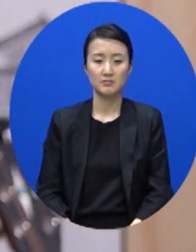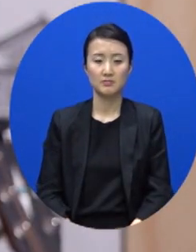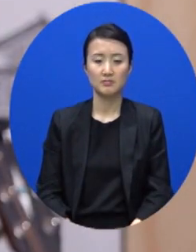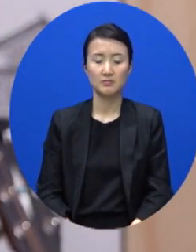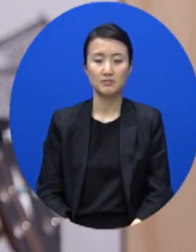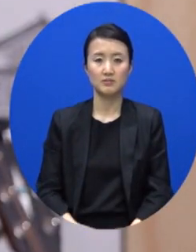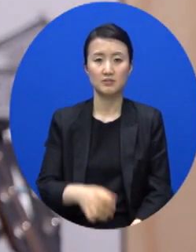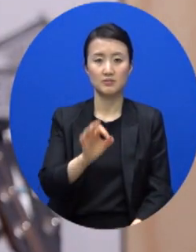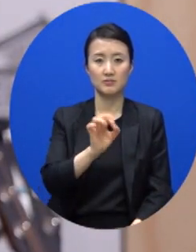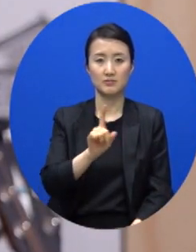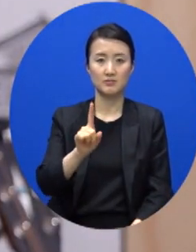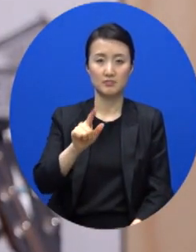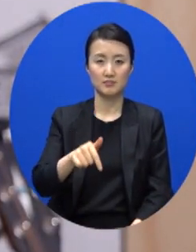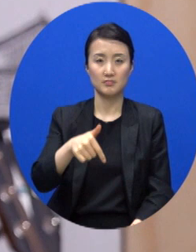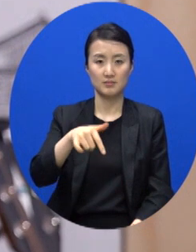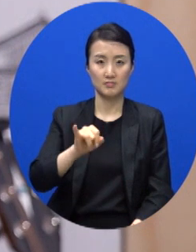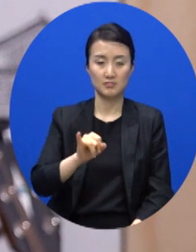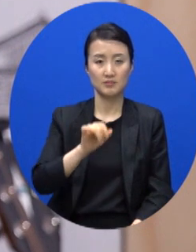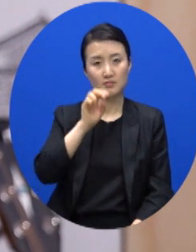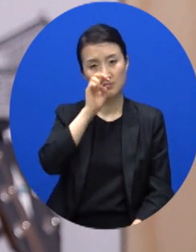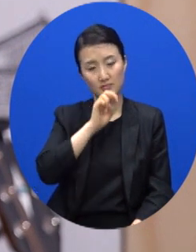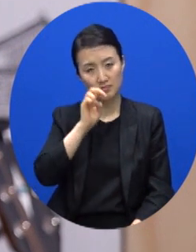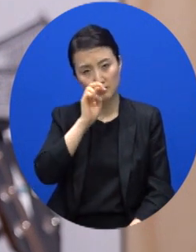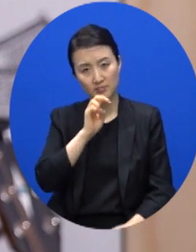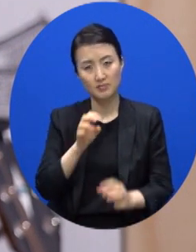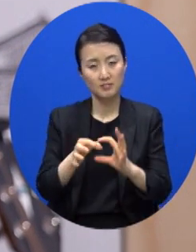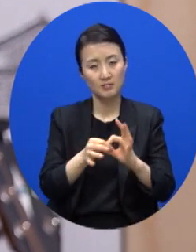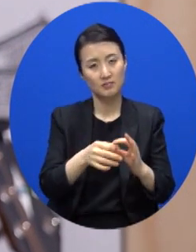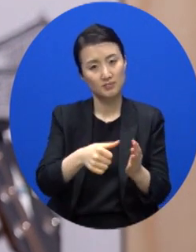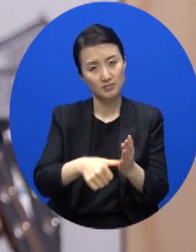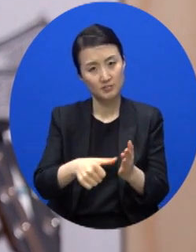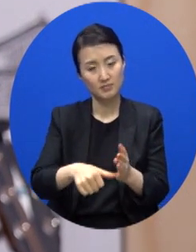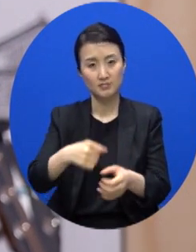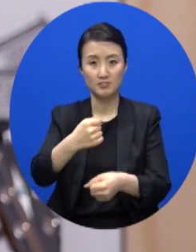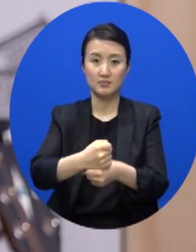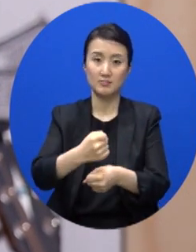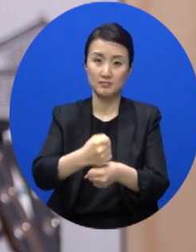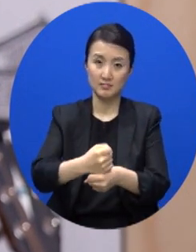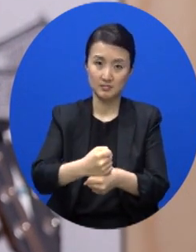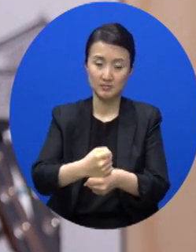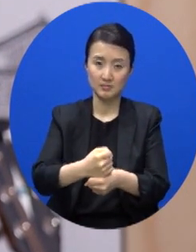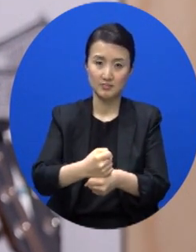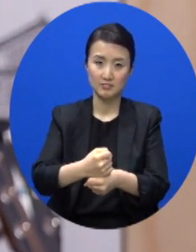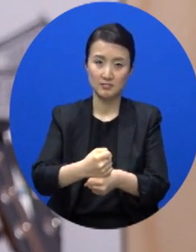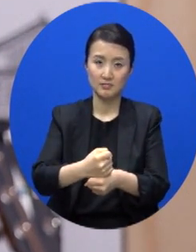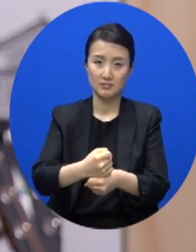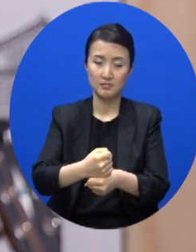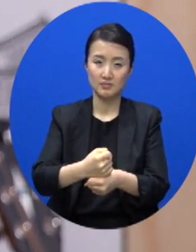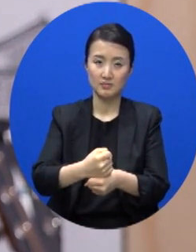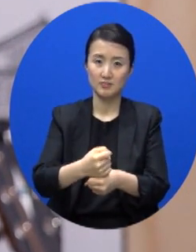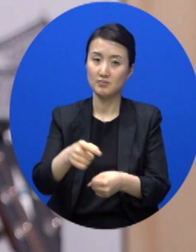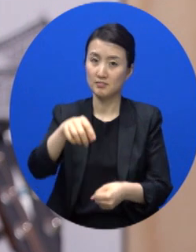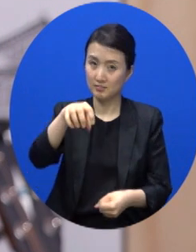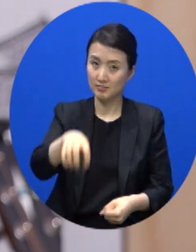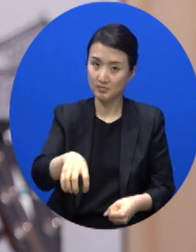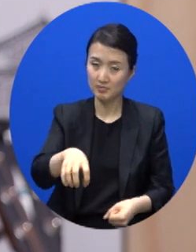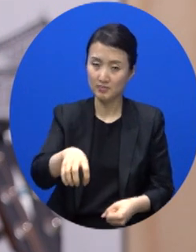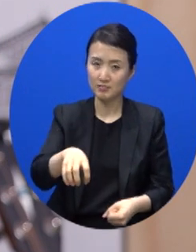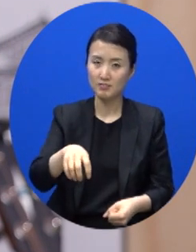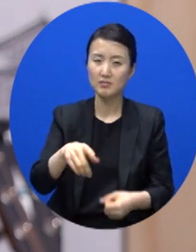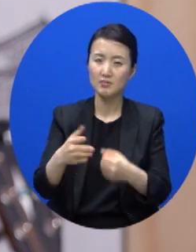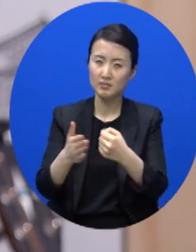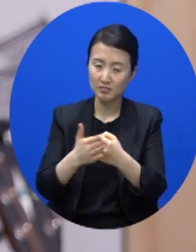악기를 만드는 제작소다 보니까 좋은 악기가 있는가 하고